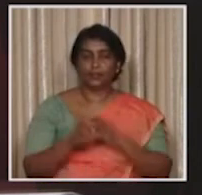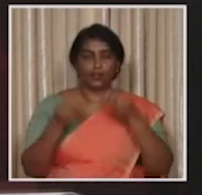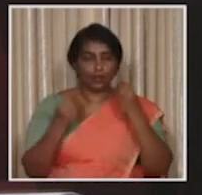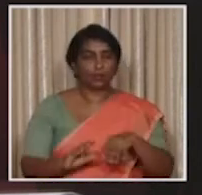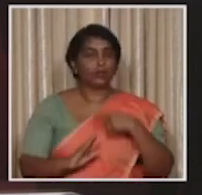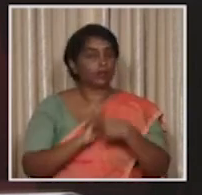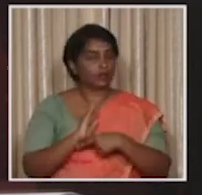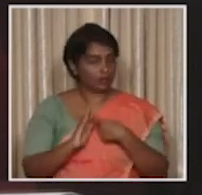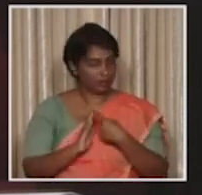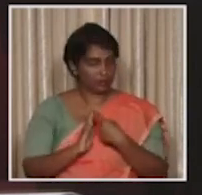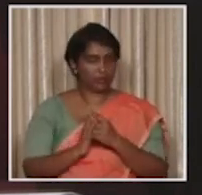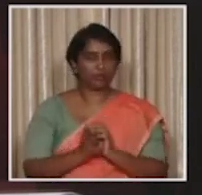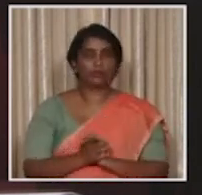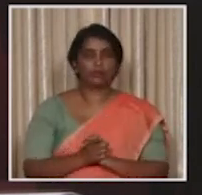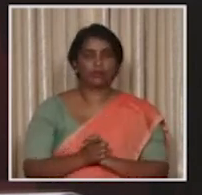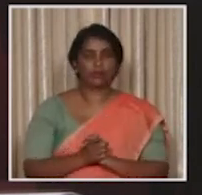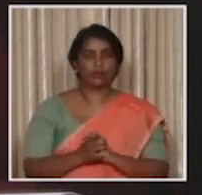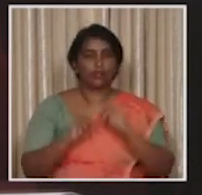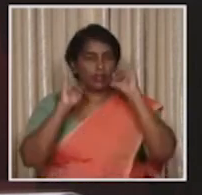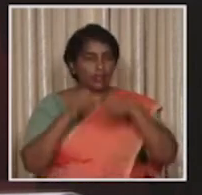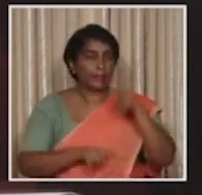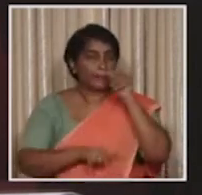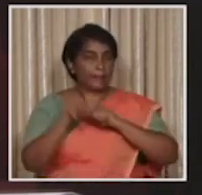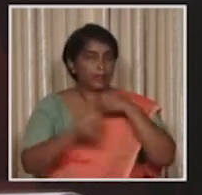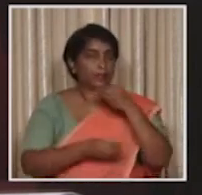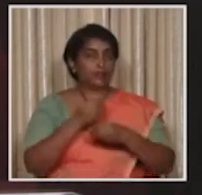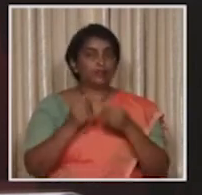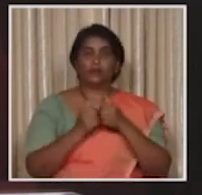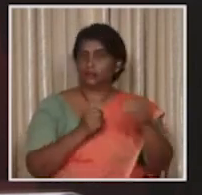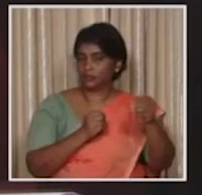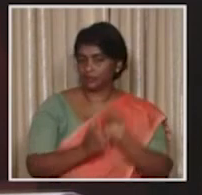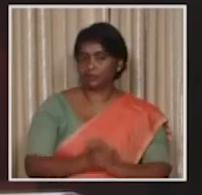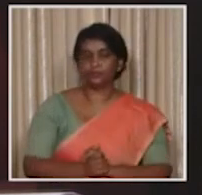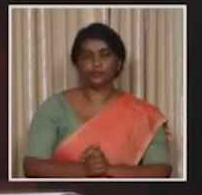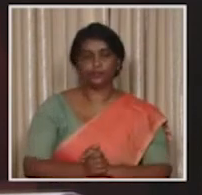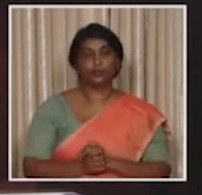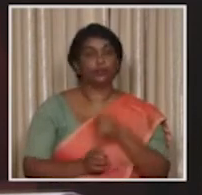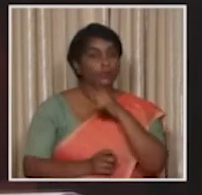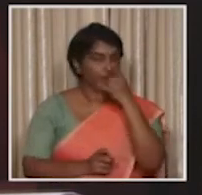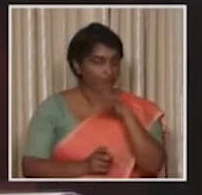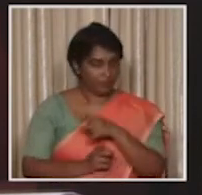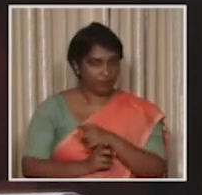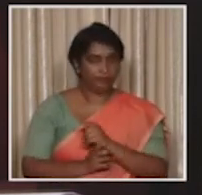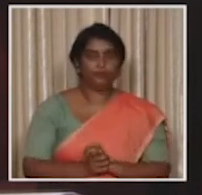බංකොලොත් රටකත් බාල බෙහෙත් ව්‍යාපාර ක්‍රියාත්මක වෙනවා. ඒ නිසා